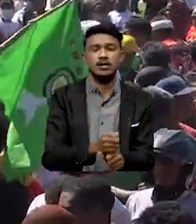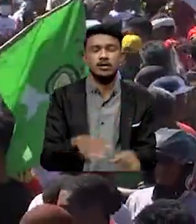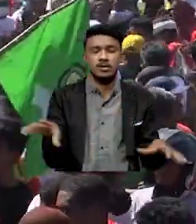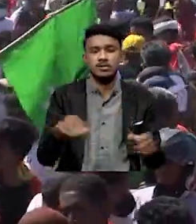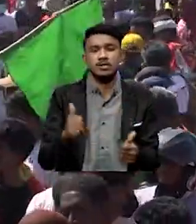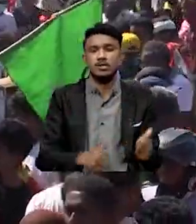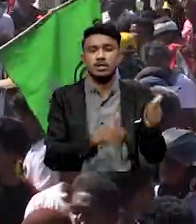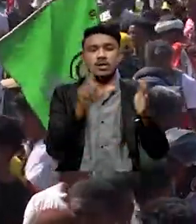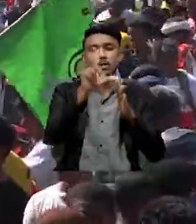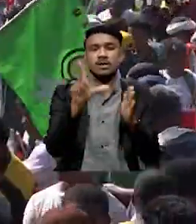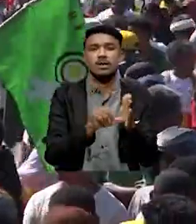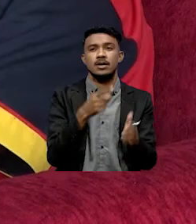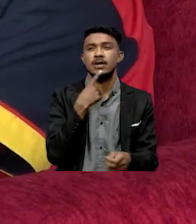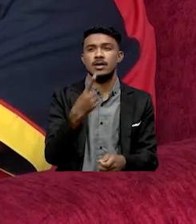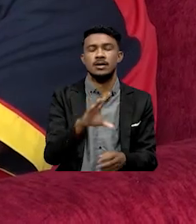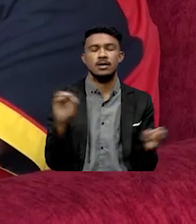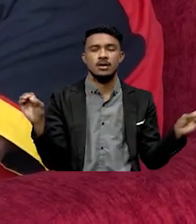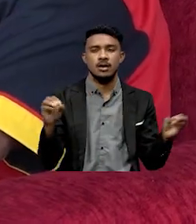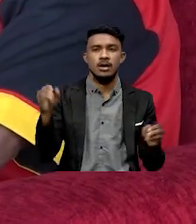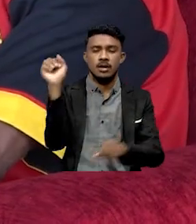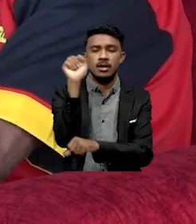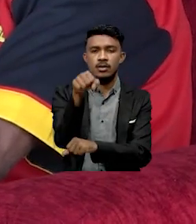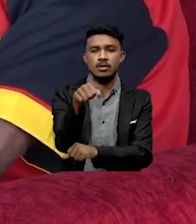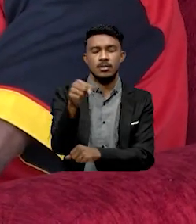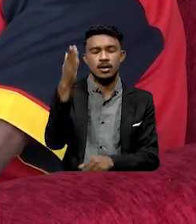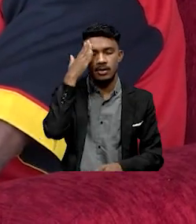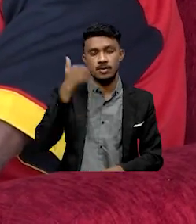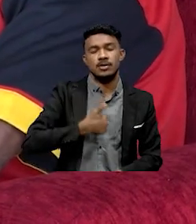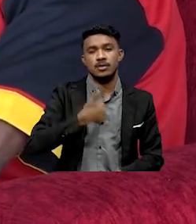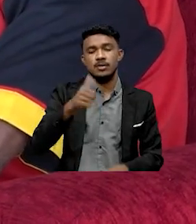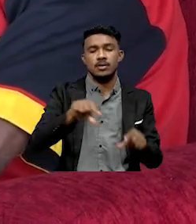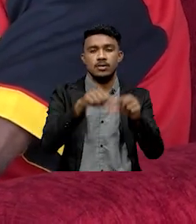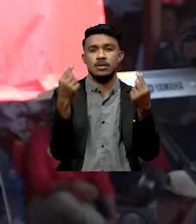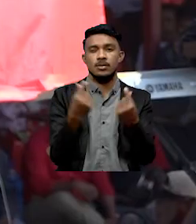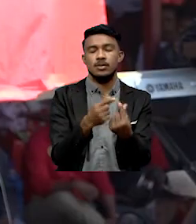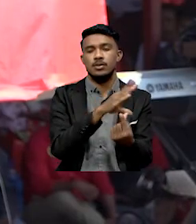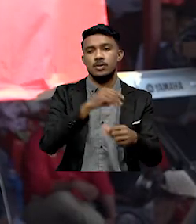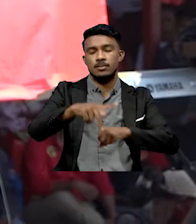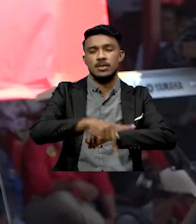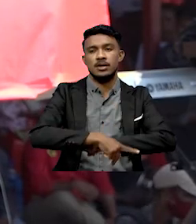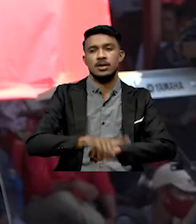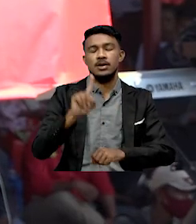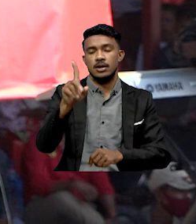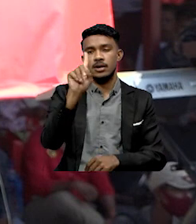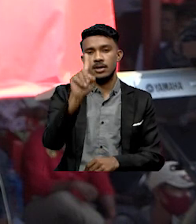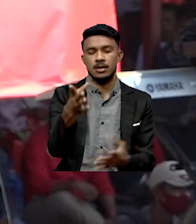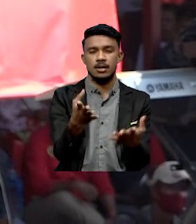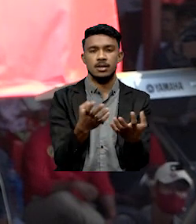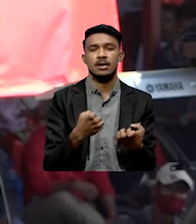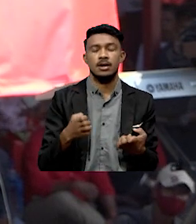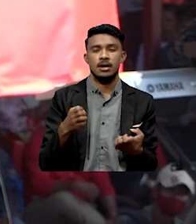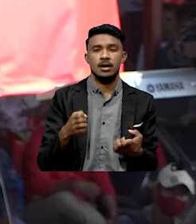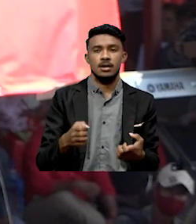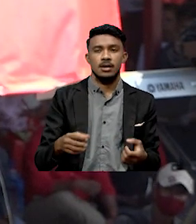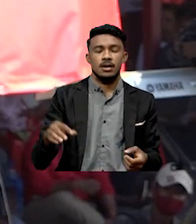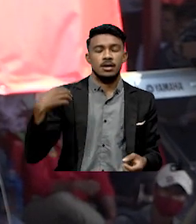tuir konstitusion haruka no silah kruk ba interese individu, grupu no partidu politiku idania hakarak. Tambane kandidatu ho nomor sorteu